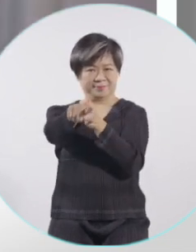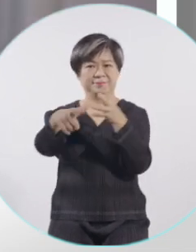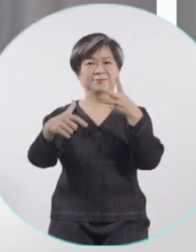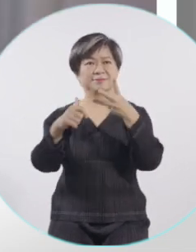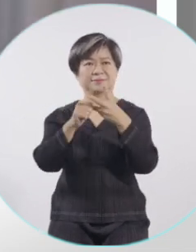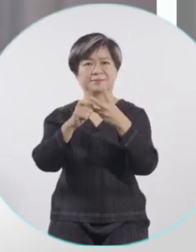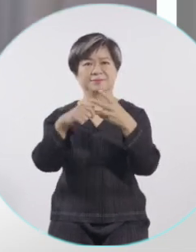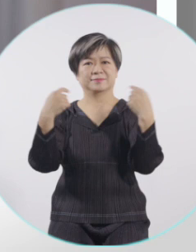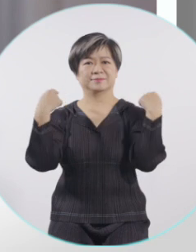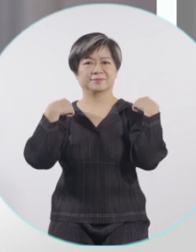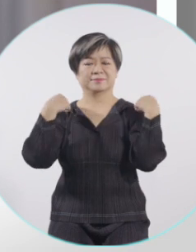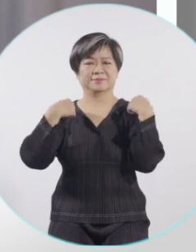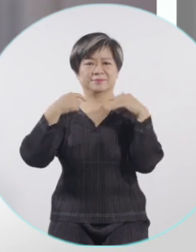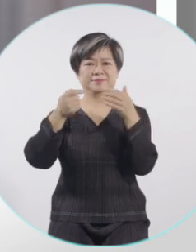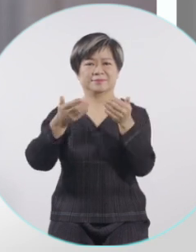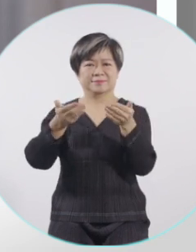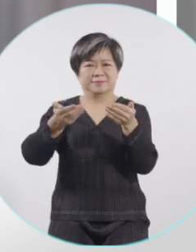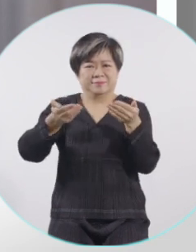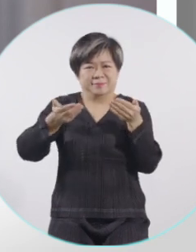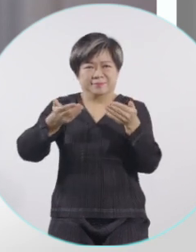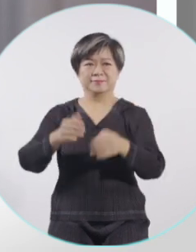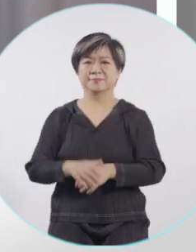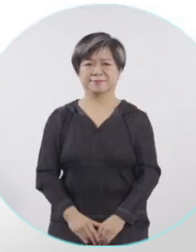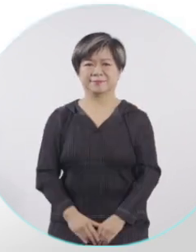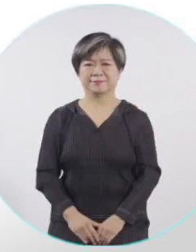三，肩胛骨的位置向后拱起。